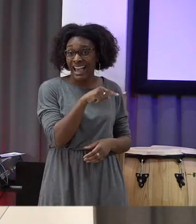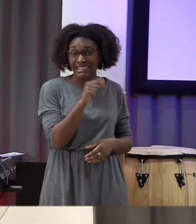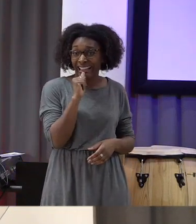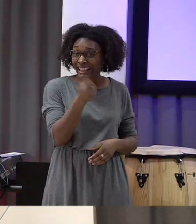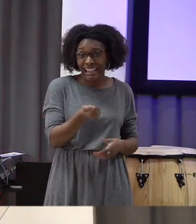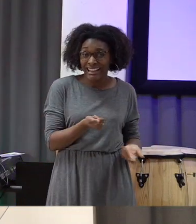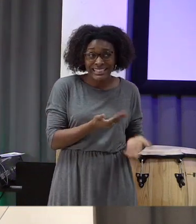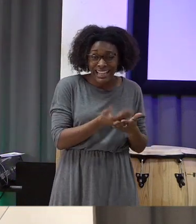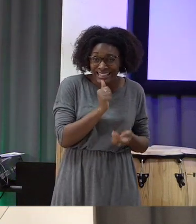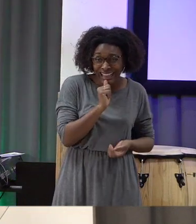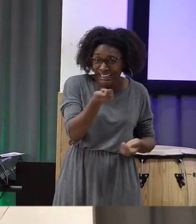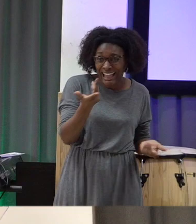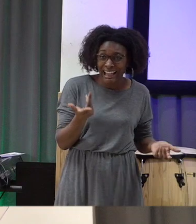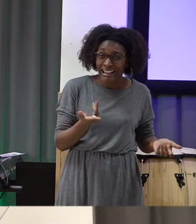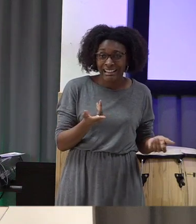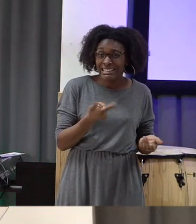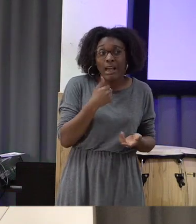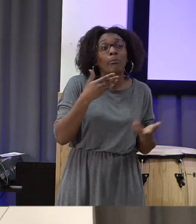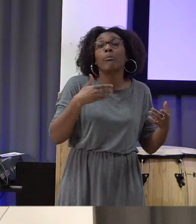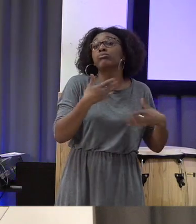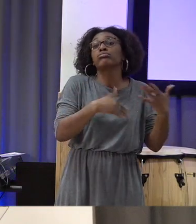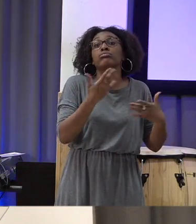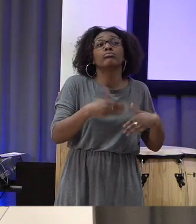nuit. Ça passe.